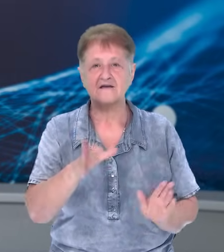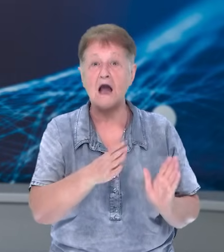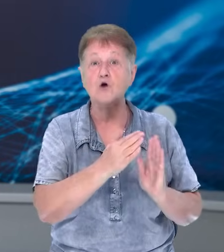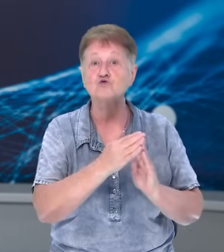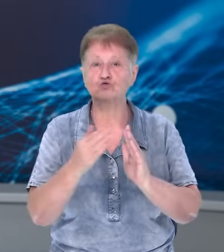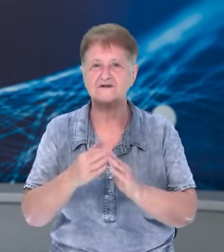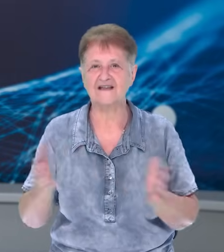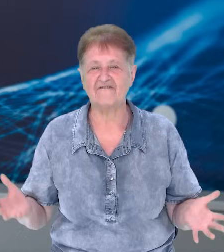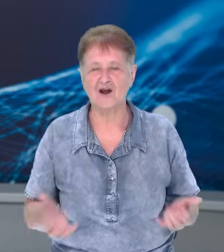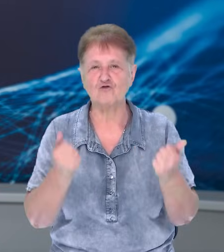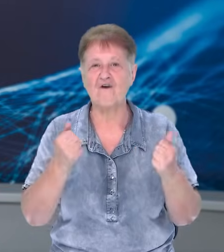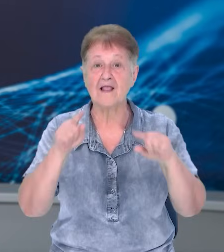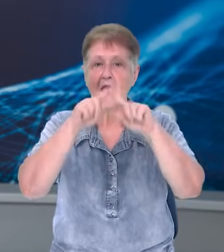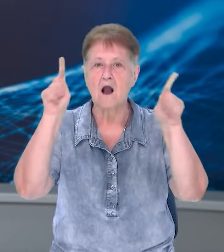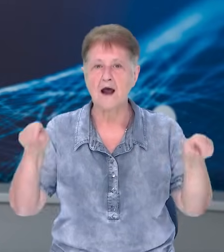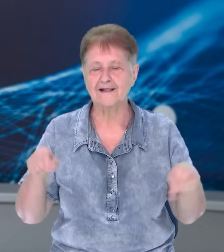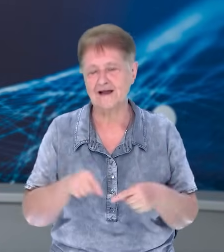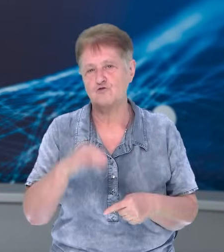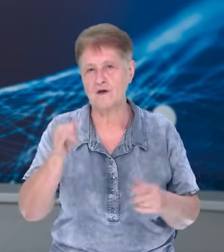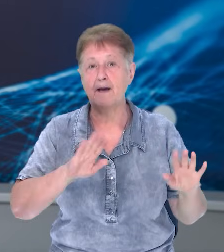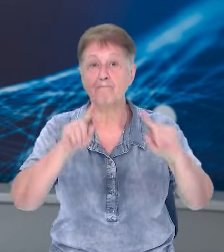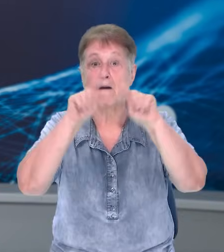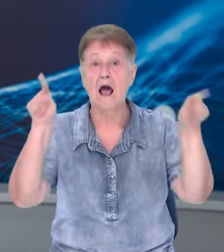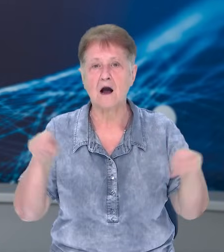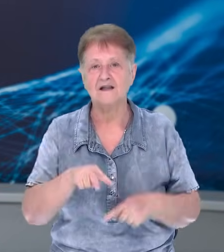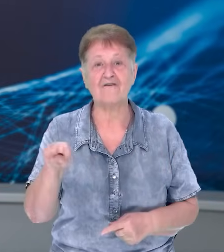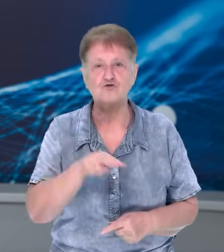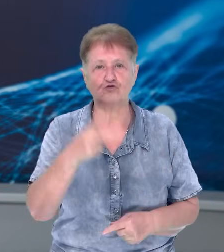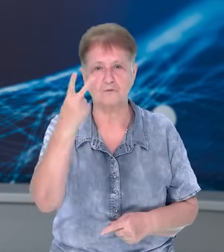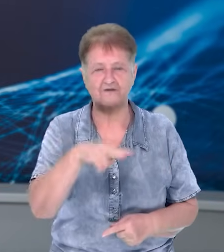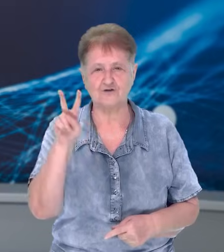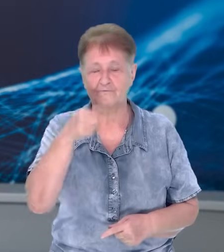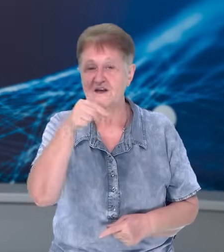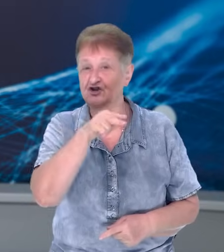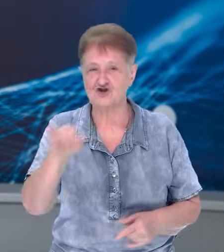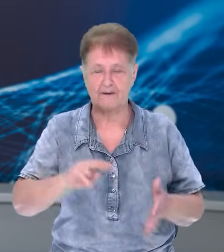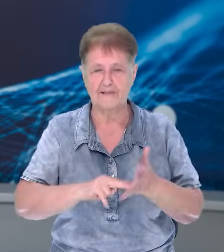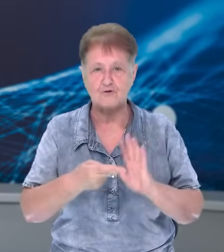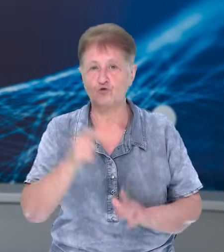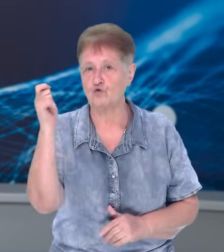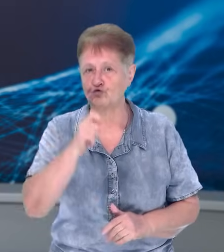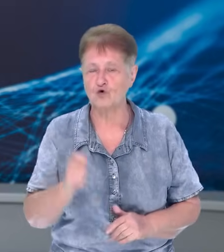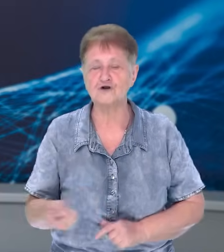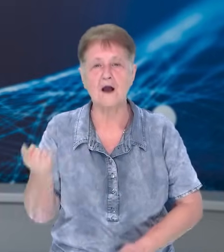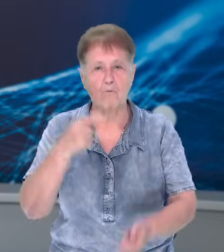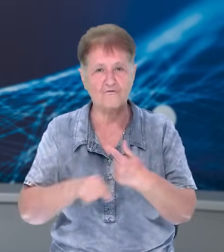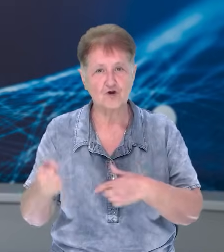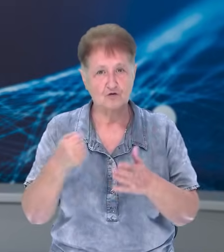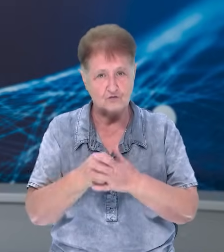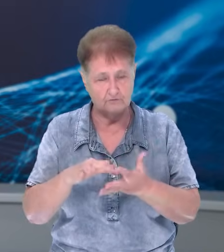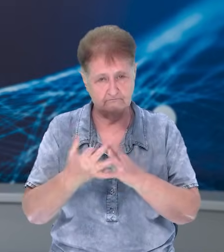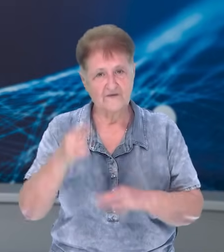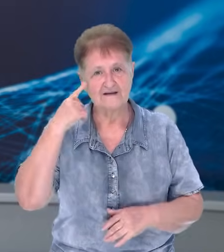сусіди митця врятували картини та плакати з резиденції у лютому 22-го року і чи планують художники повернутися до